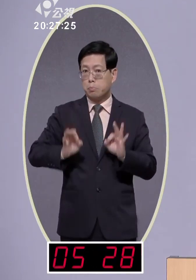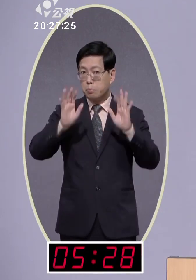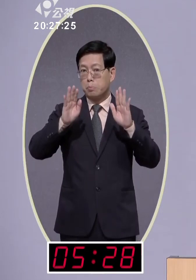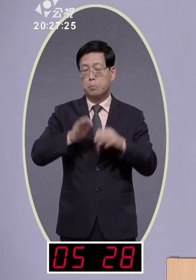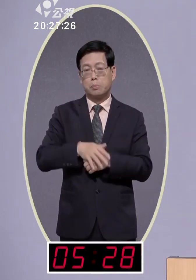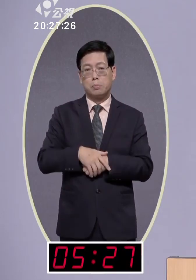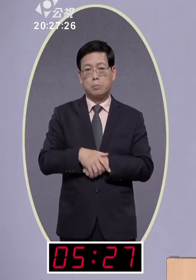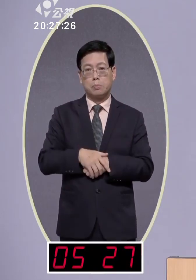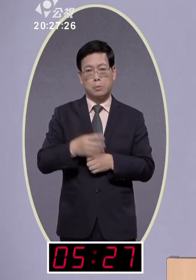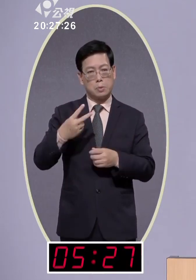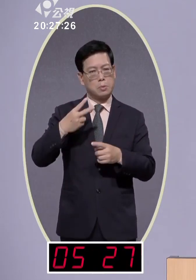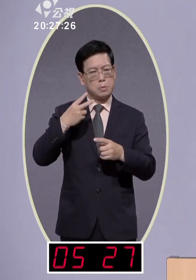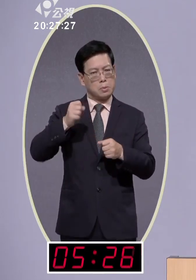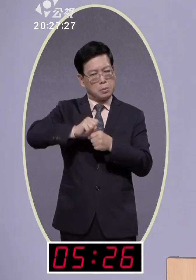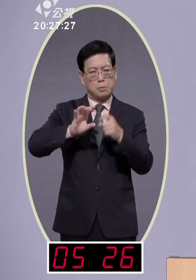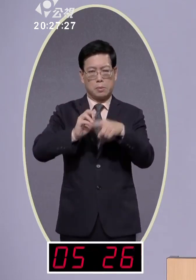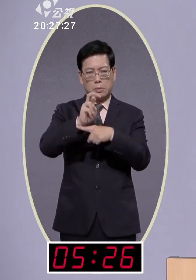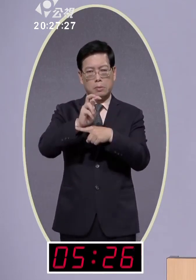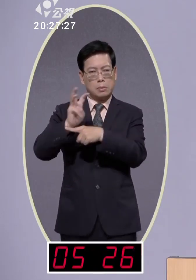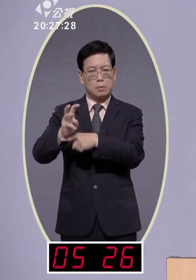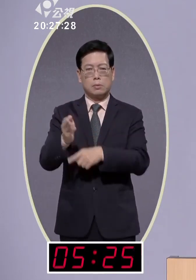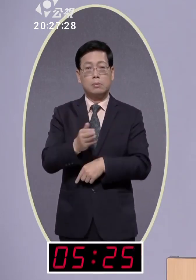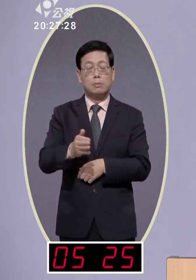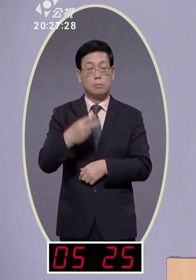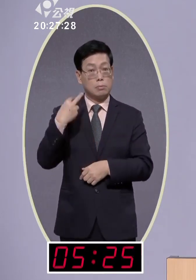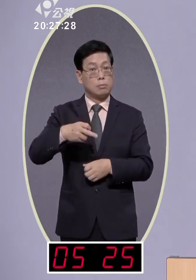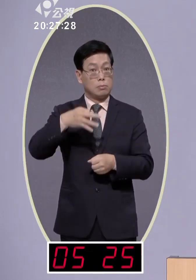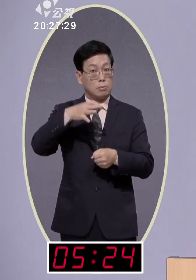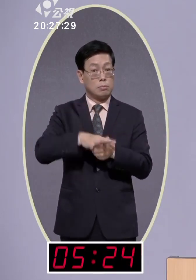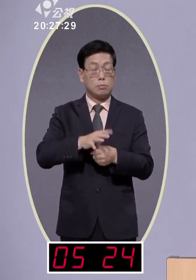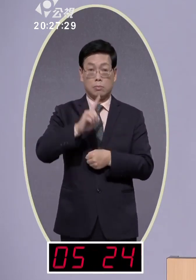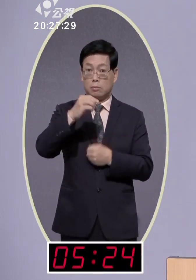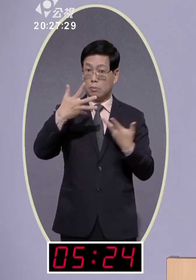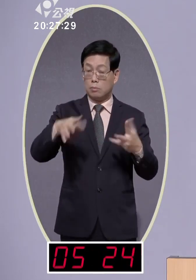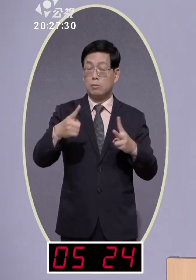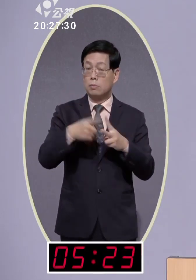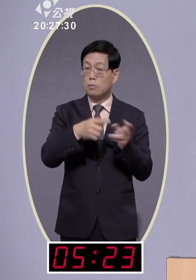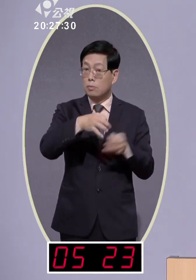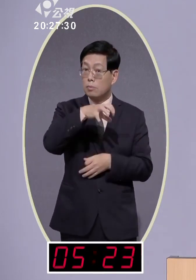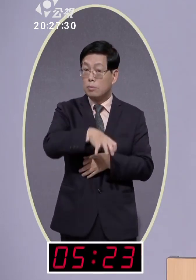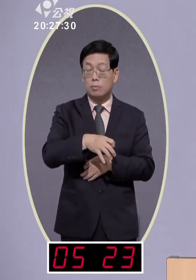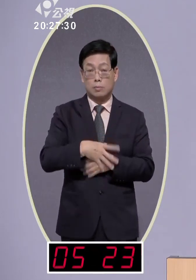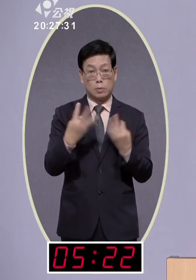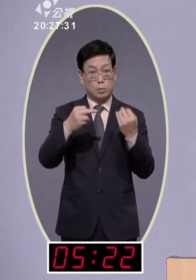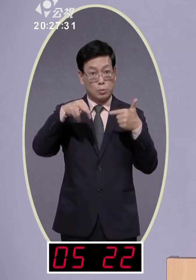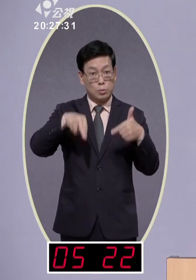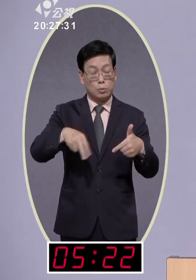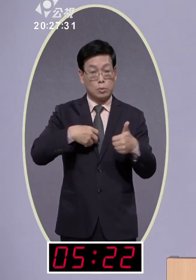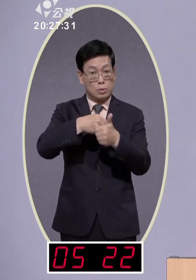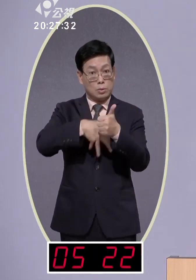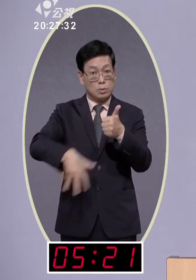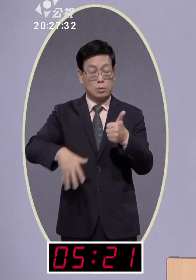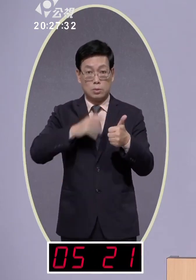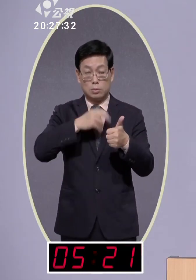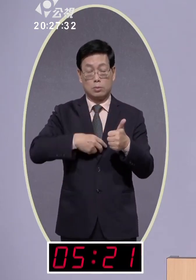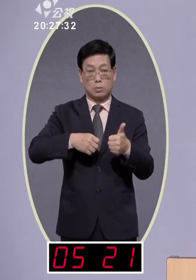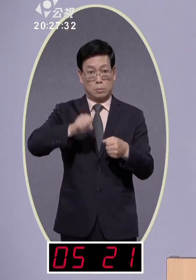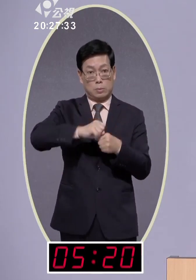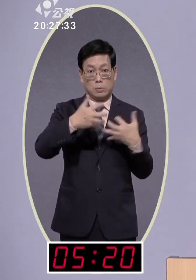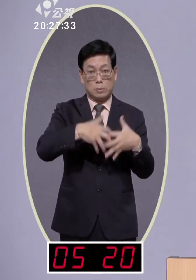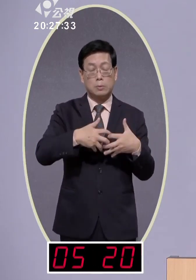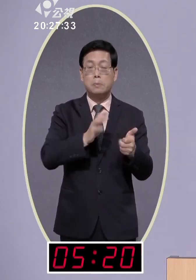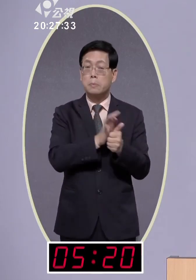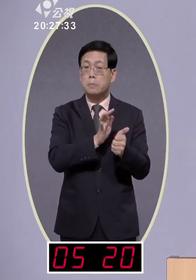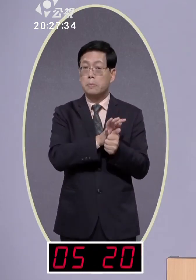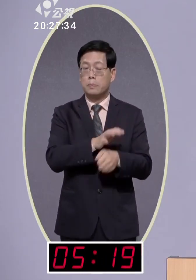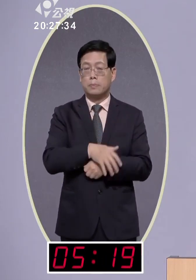到20%到30%。我们也补助10000多个小店家数位服务系统的设置，来帮助